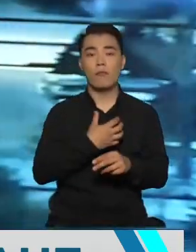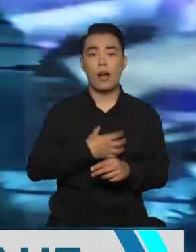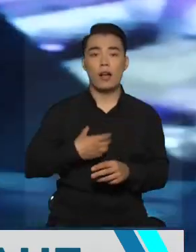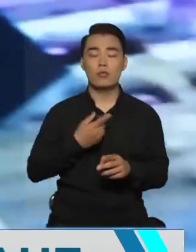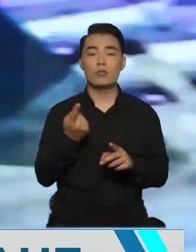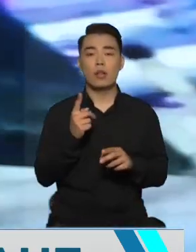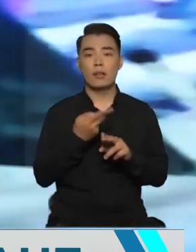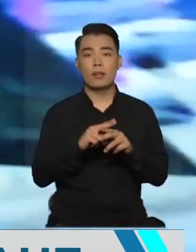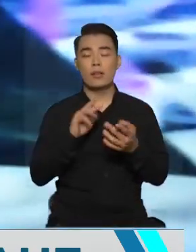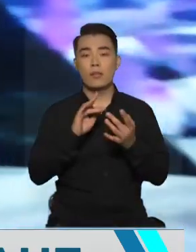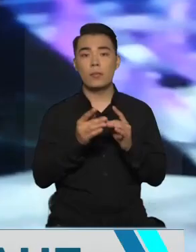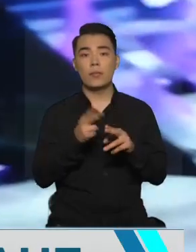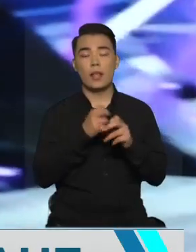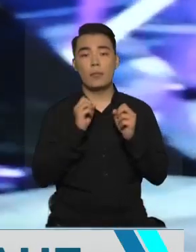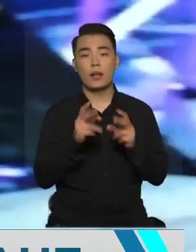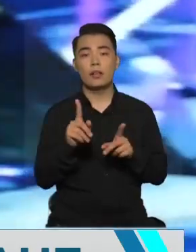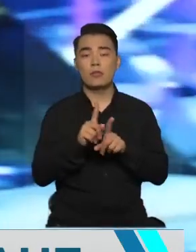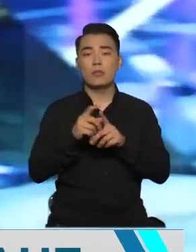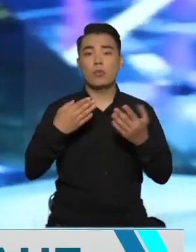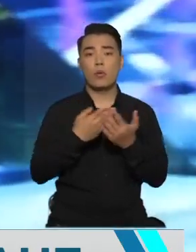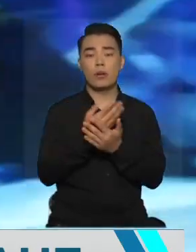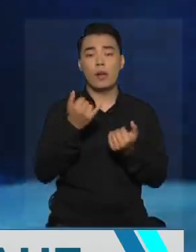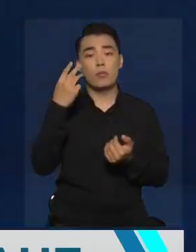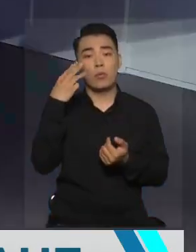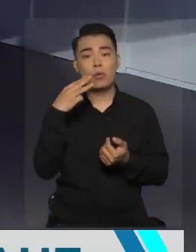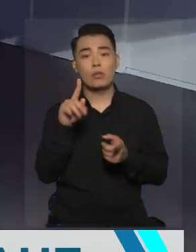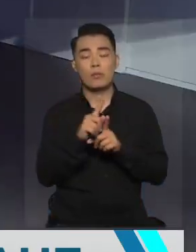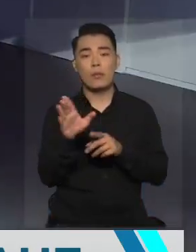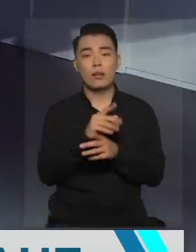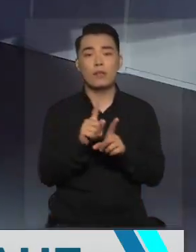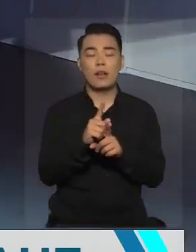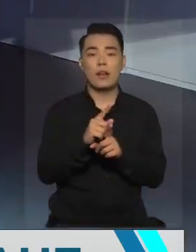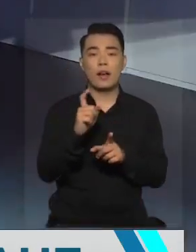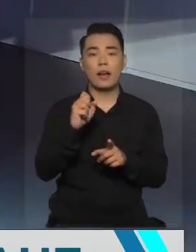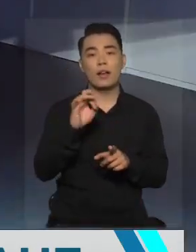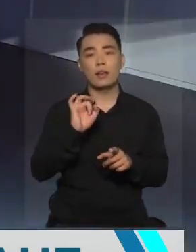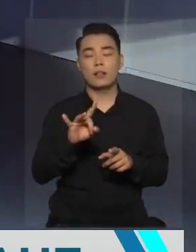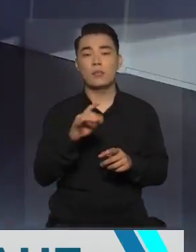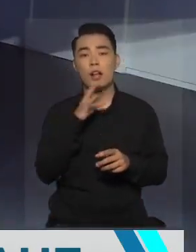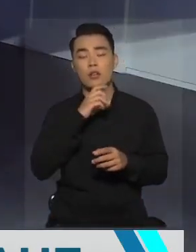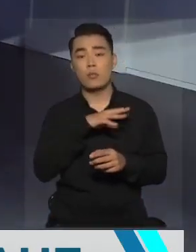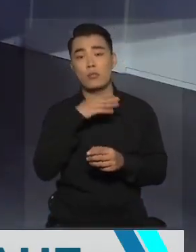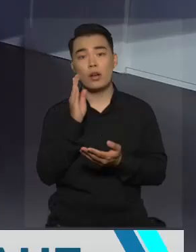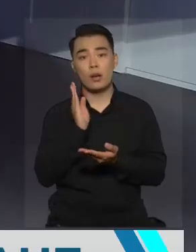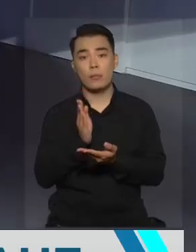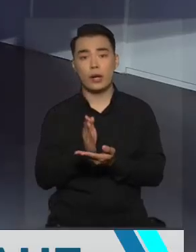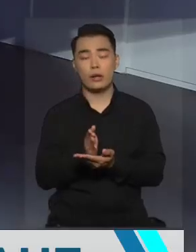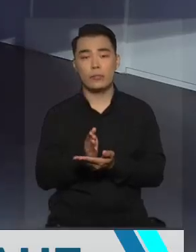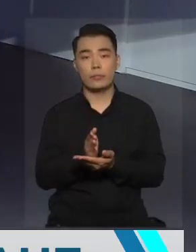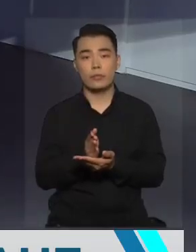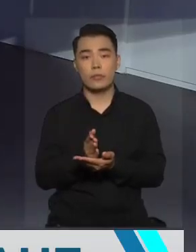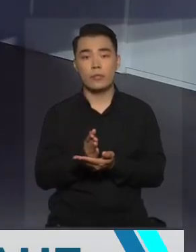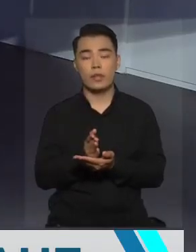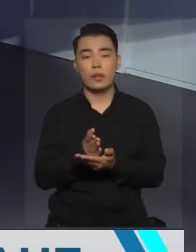это информационной безопасности, потому что современные войны — это гибридные войны, где наряду со